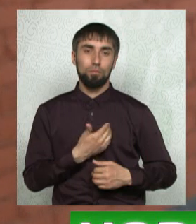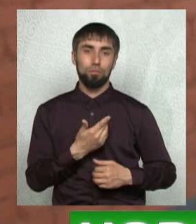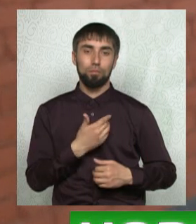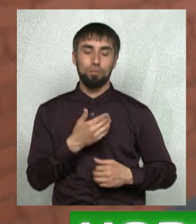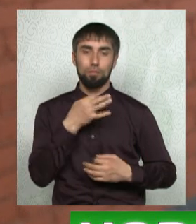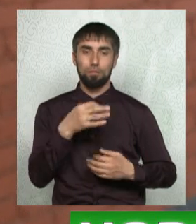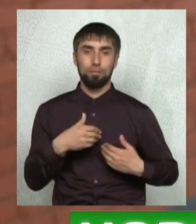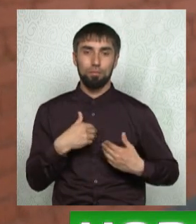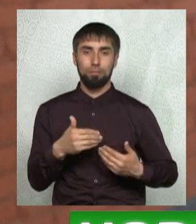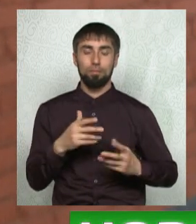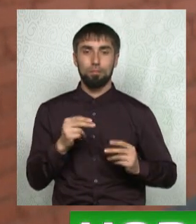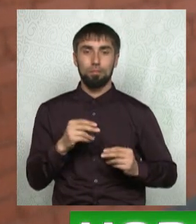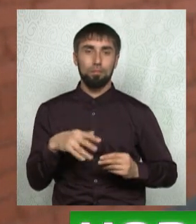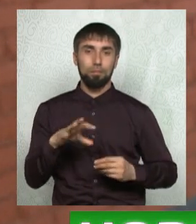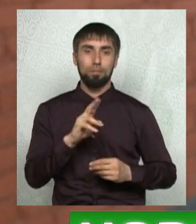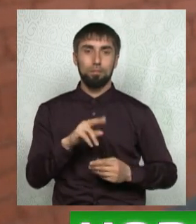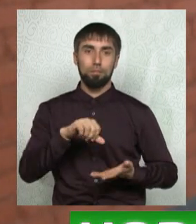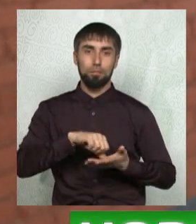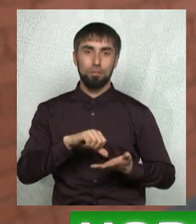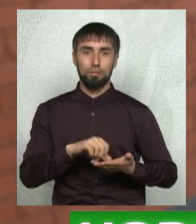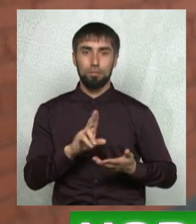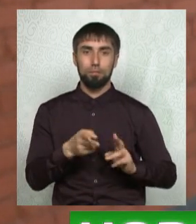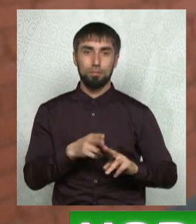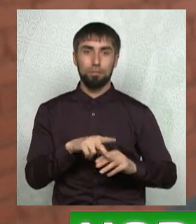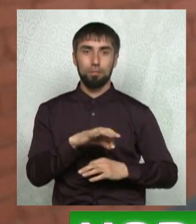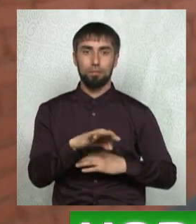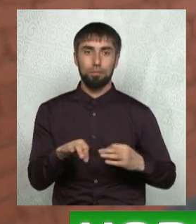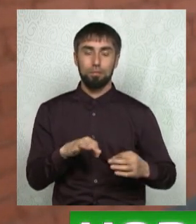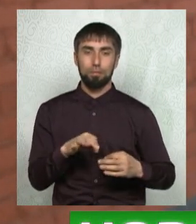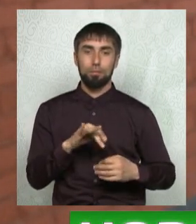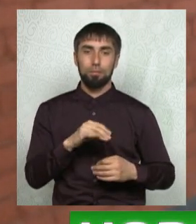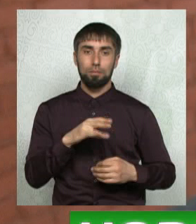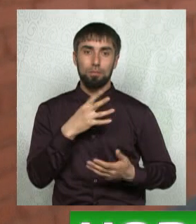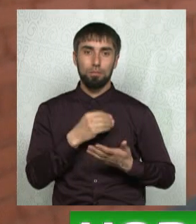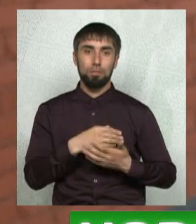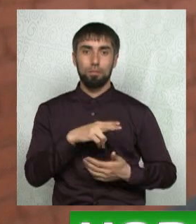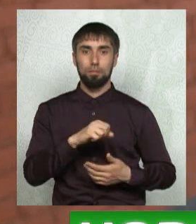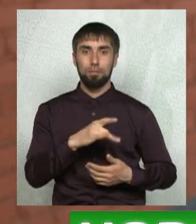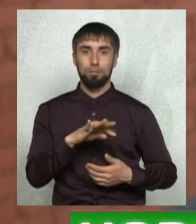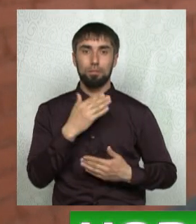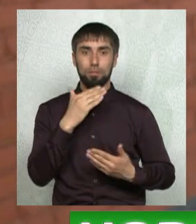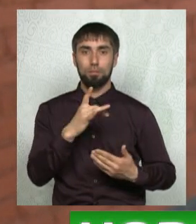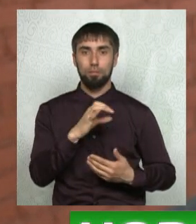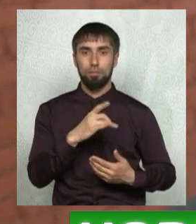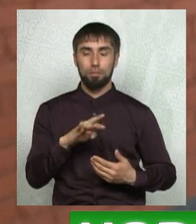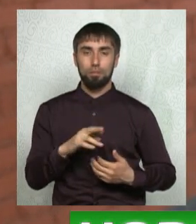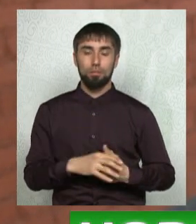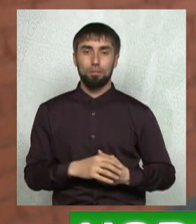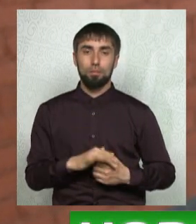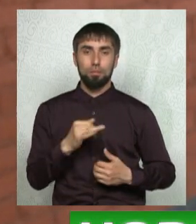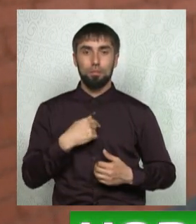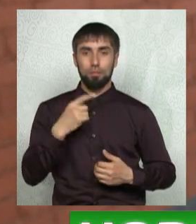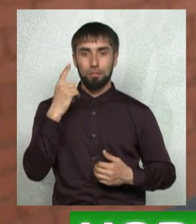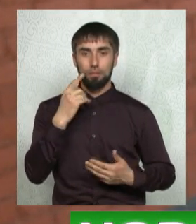и всем, кто причастен к этому проекту, а именно нашей партии «Единая Россия». Я